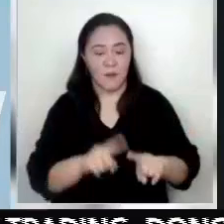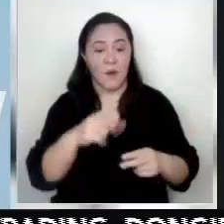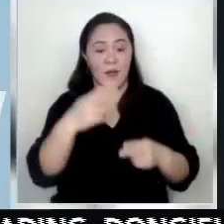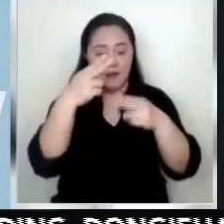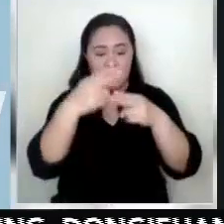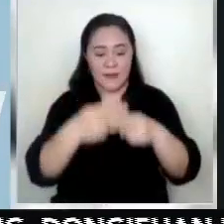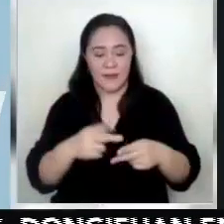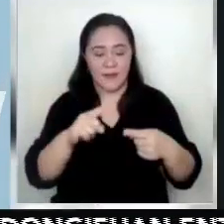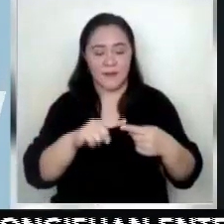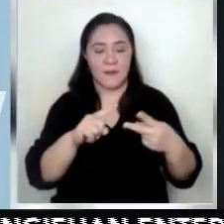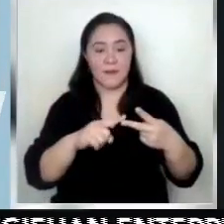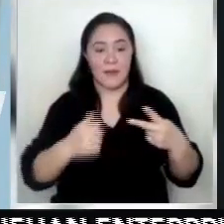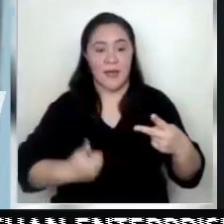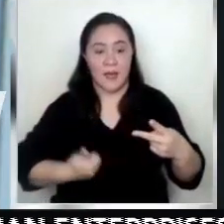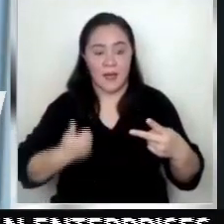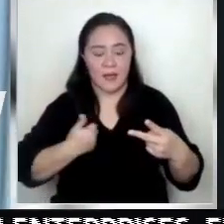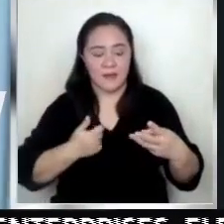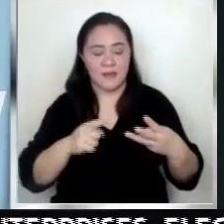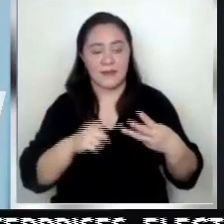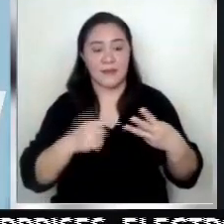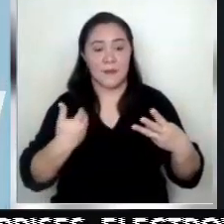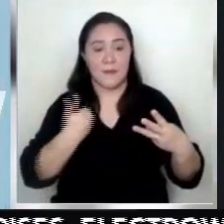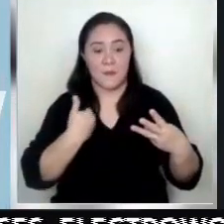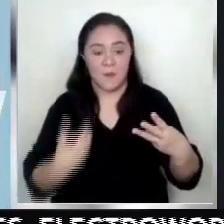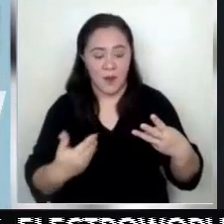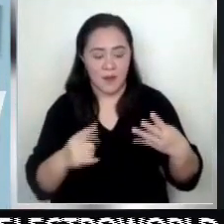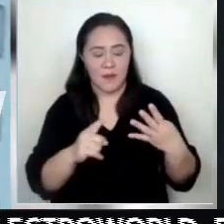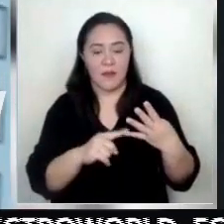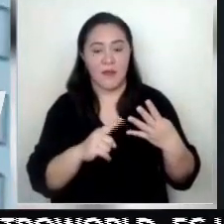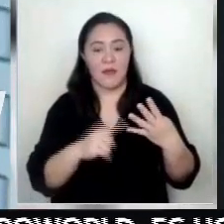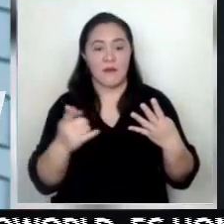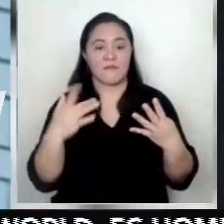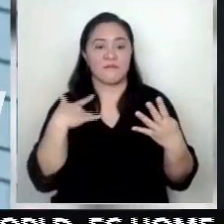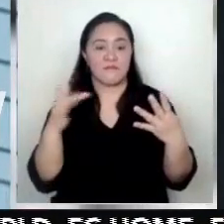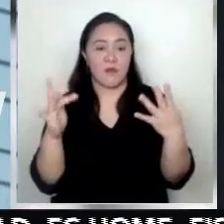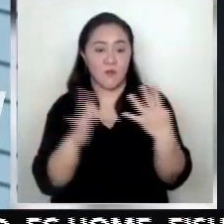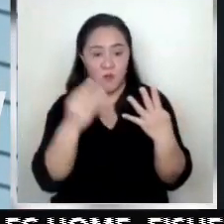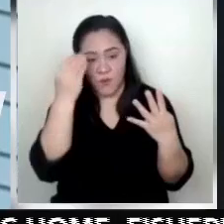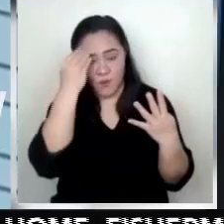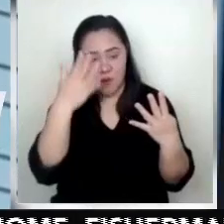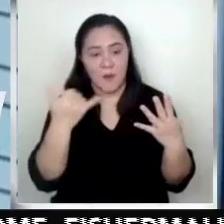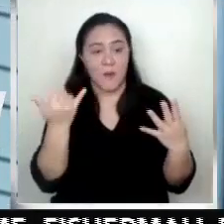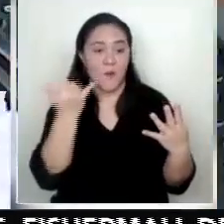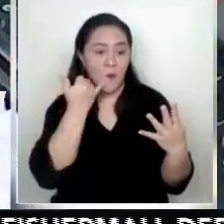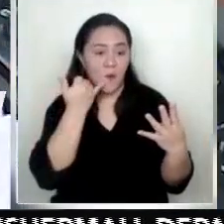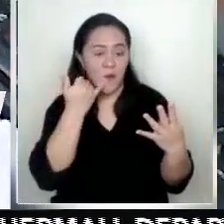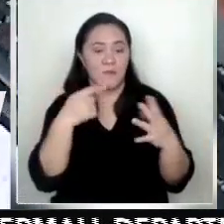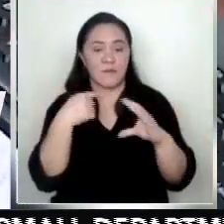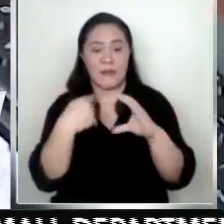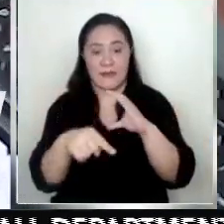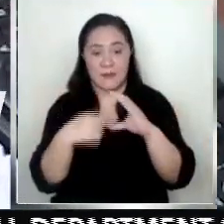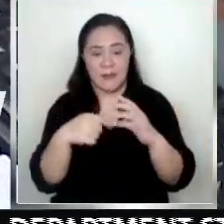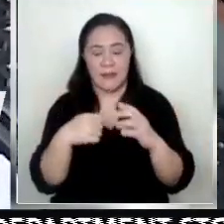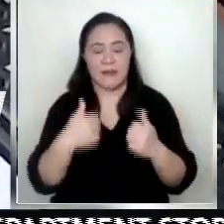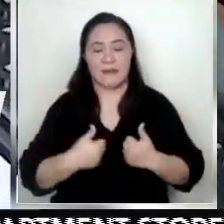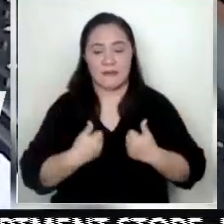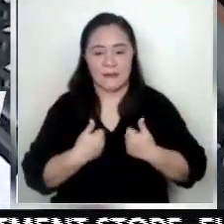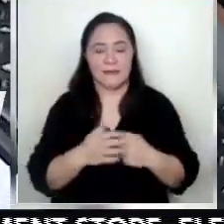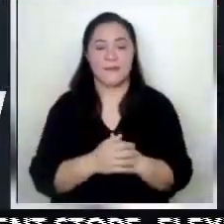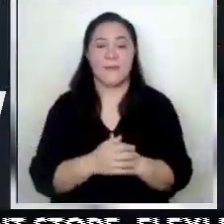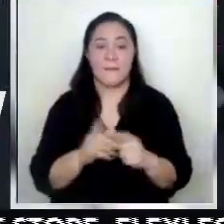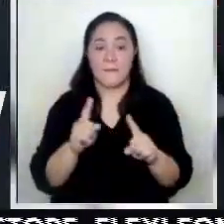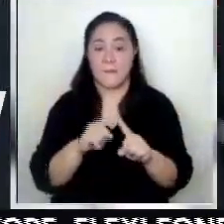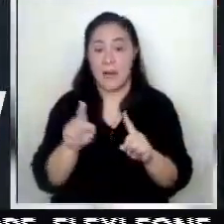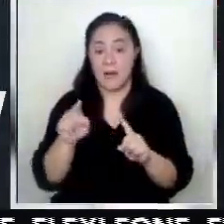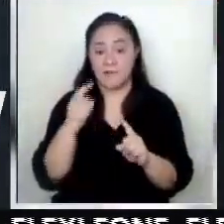birthday ng mga nakatira sa isang bahay pati ang contact details tulad ng mga phone number at email address Pero sabi ng psa wala